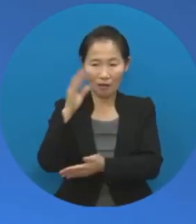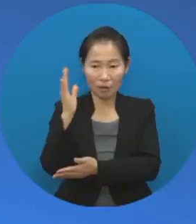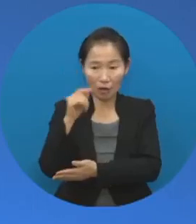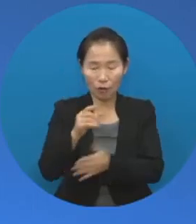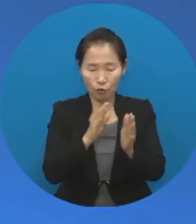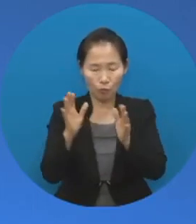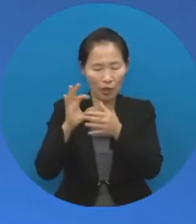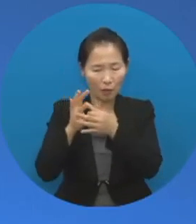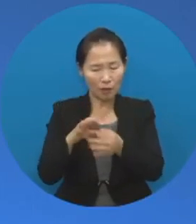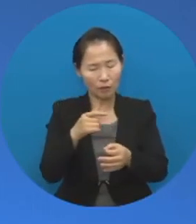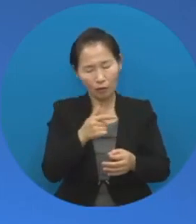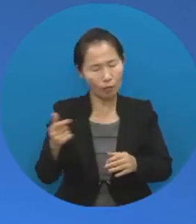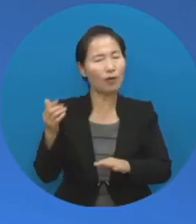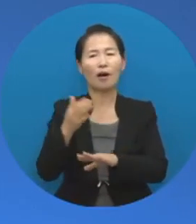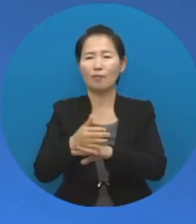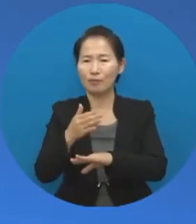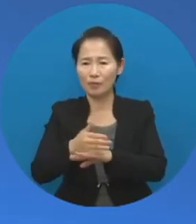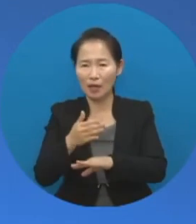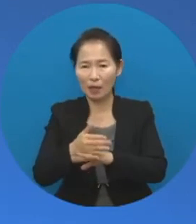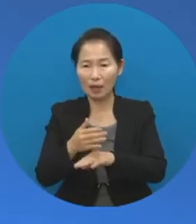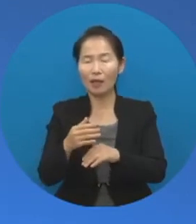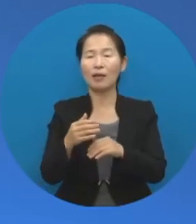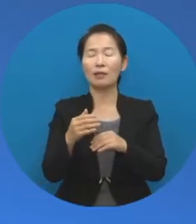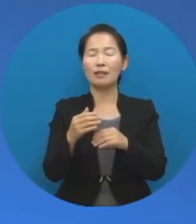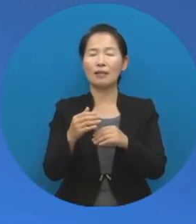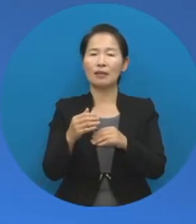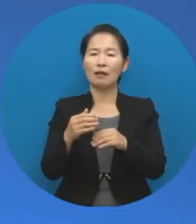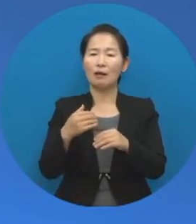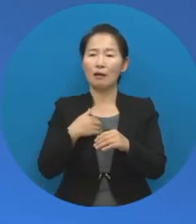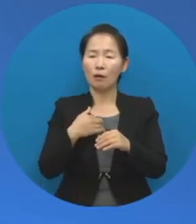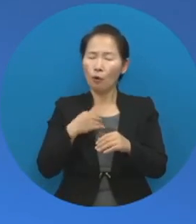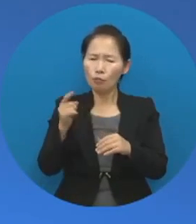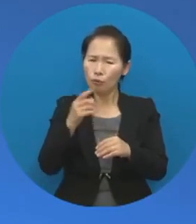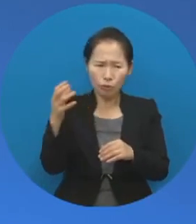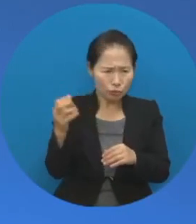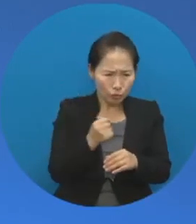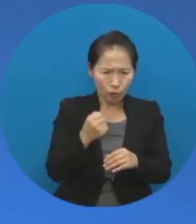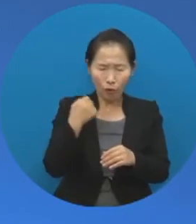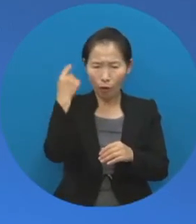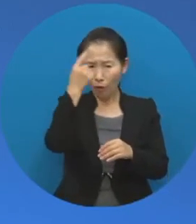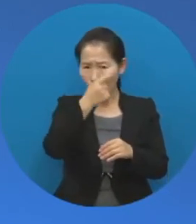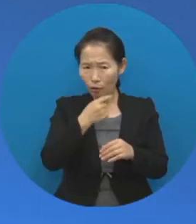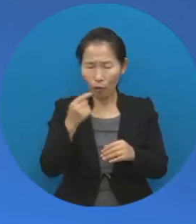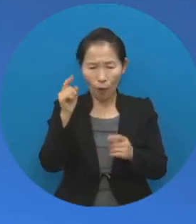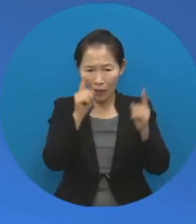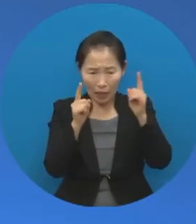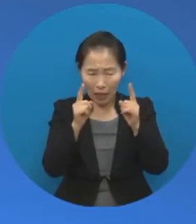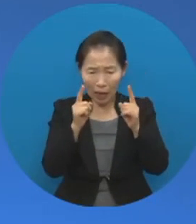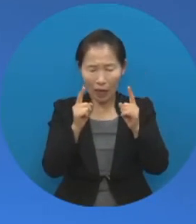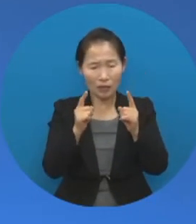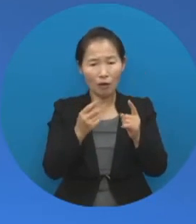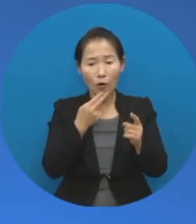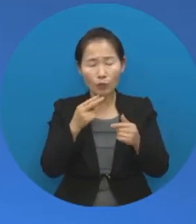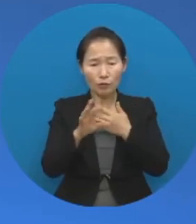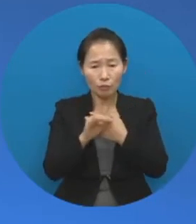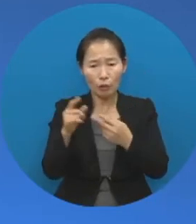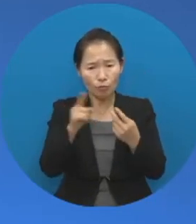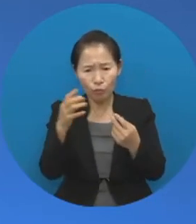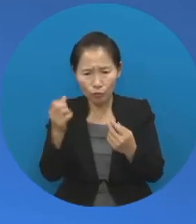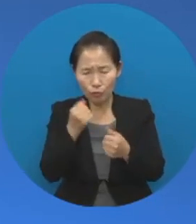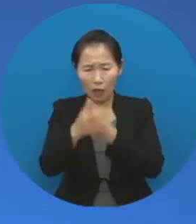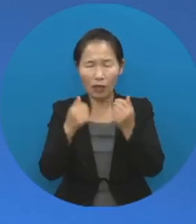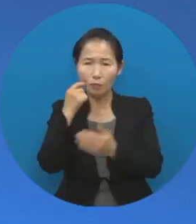화상 입지 않았으면 내가 무엇으로 하나님께 영광 돌릴 수 있었을까, 오히려 내가 화상 입은 것에 감사하는 생각이